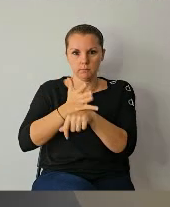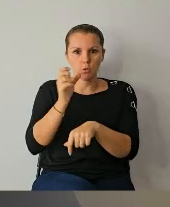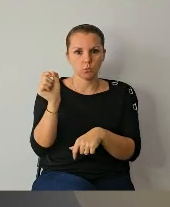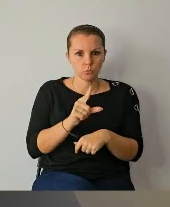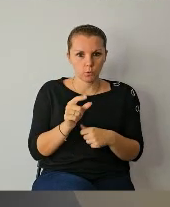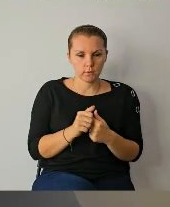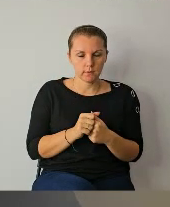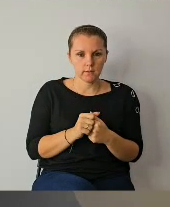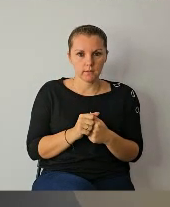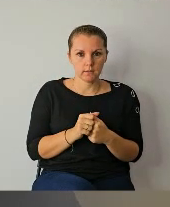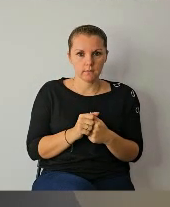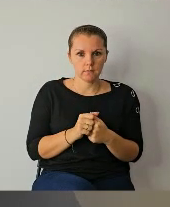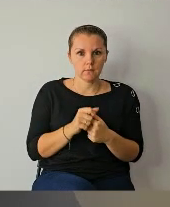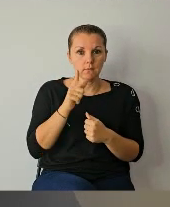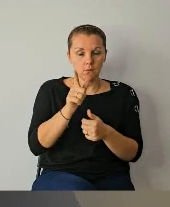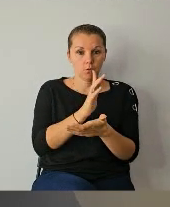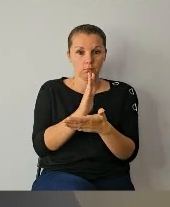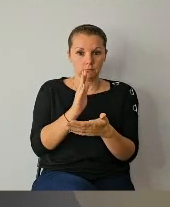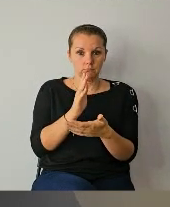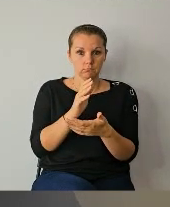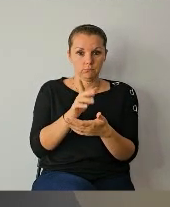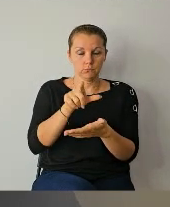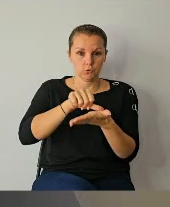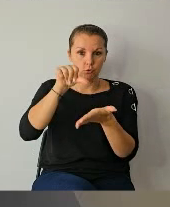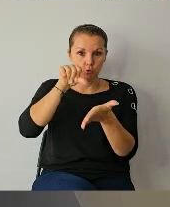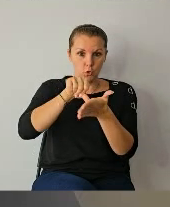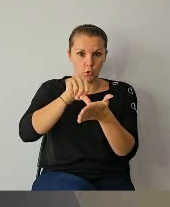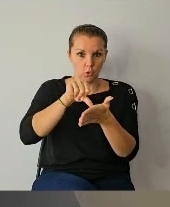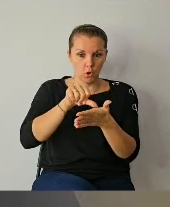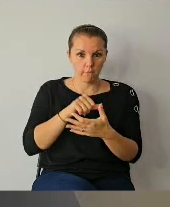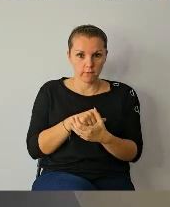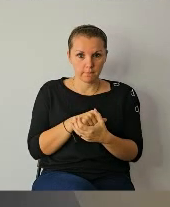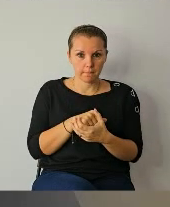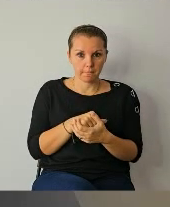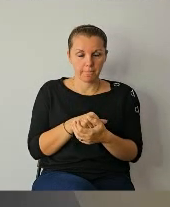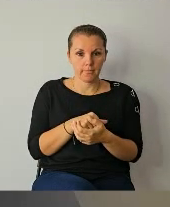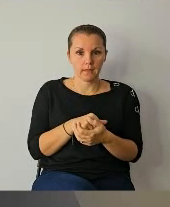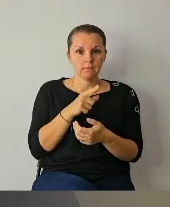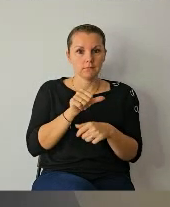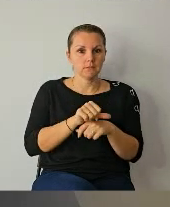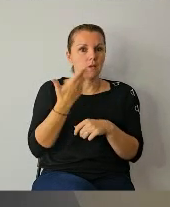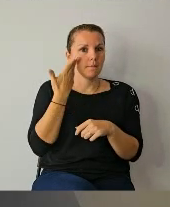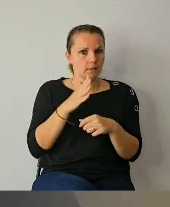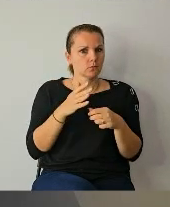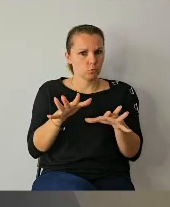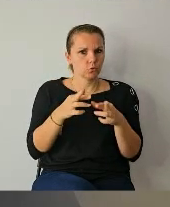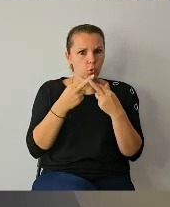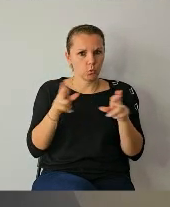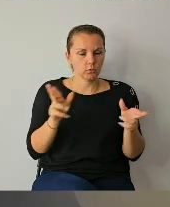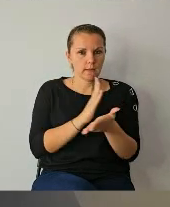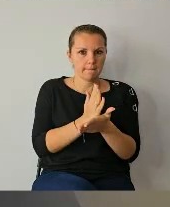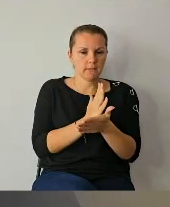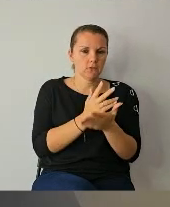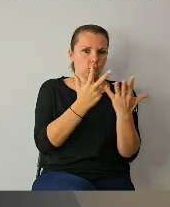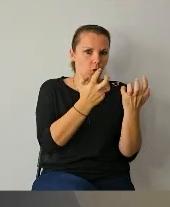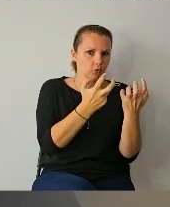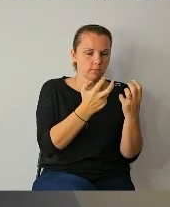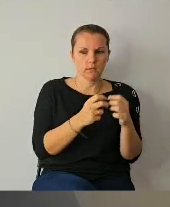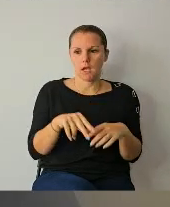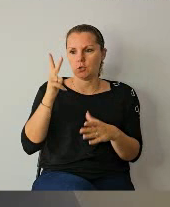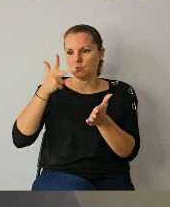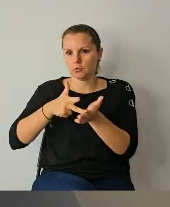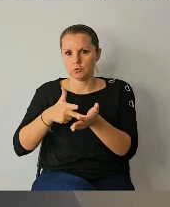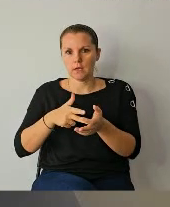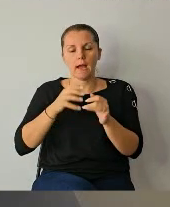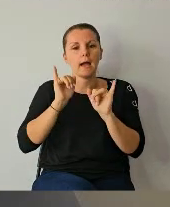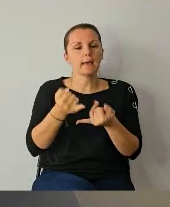zł, to jest ten środkowy przedział, no to jest zasadnicza różnica między 800 a 3000. Jaka kwota